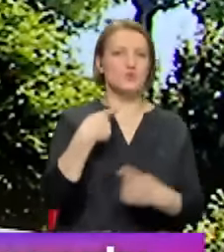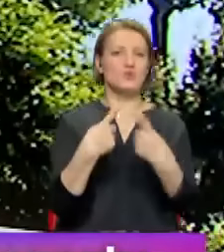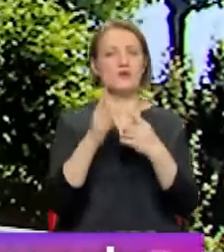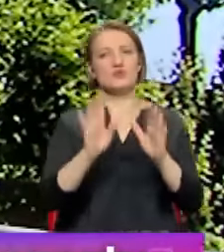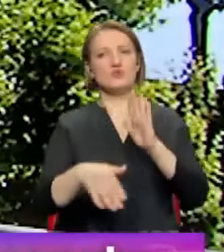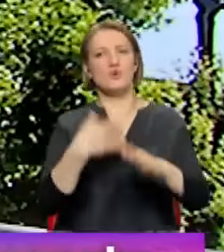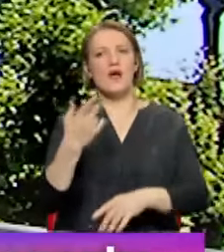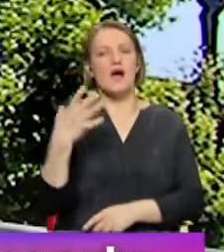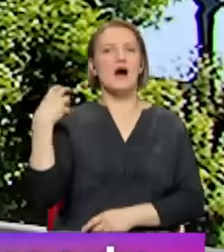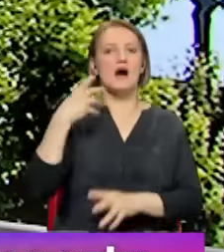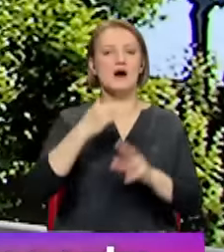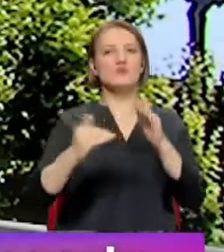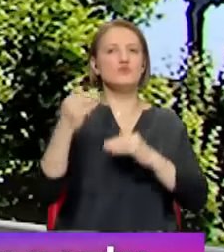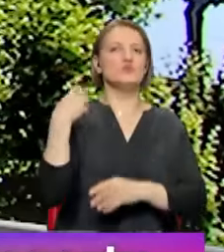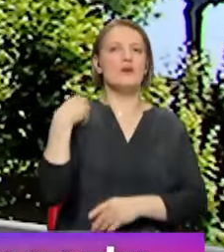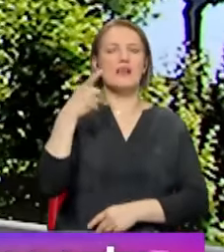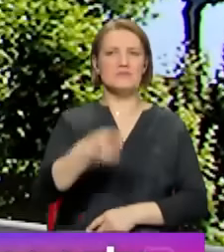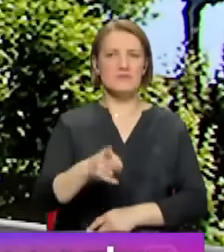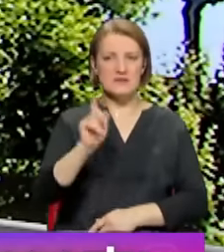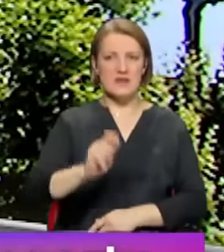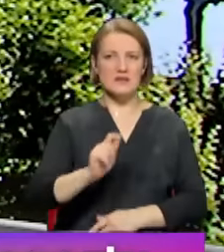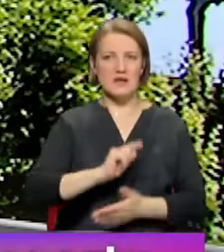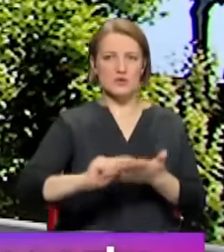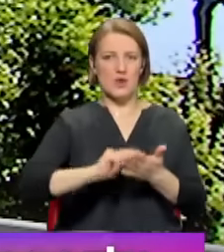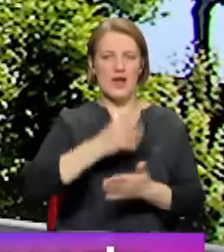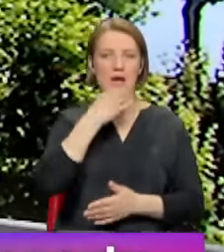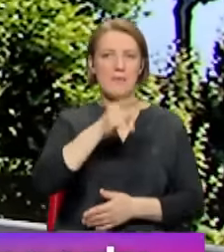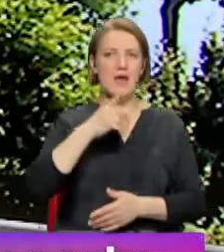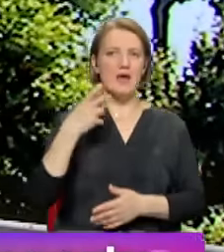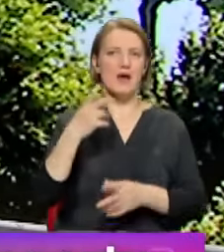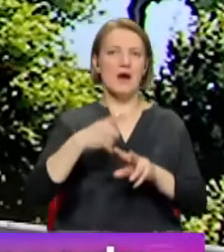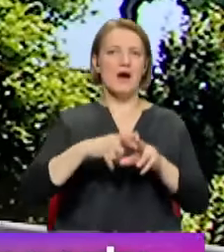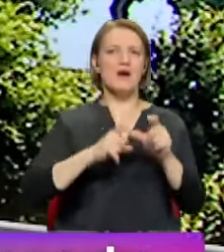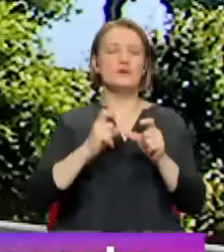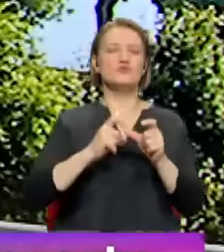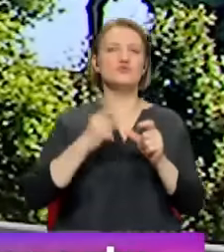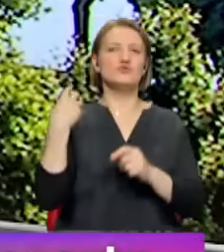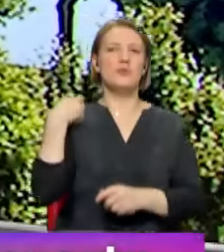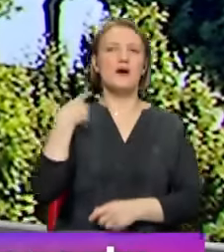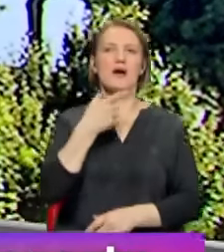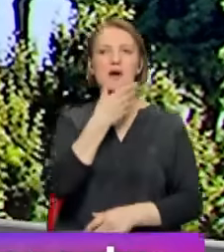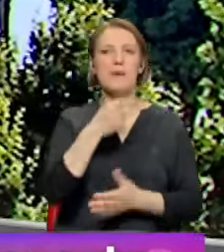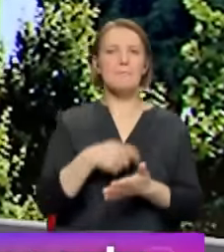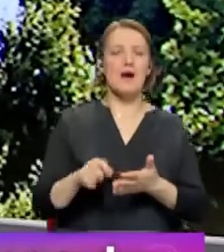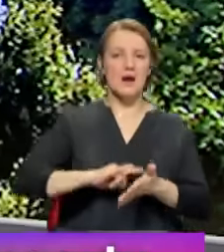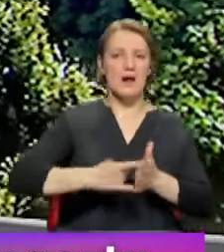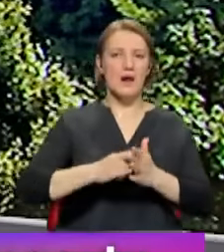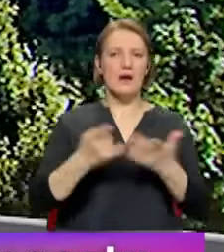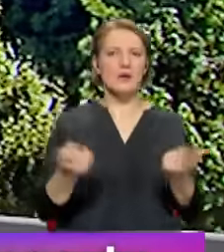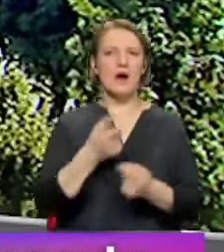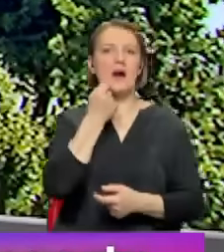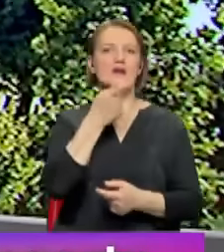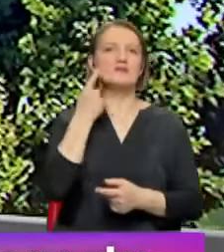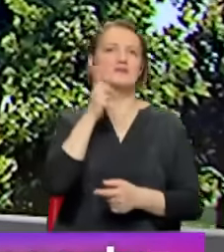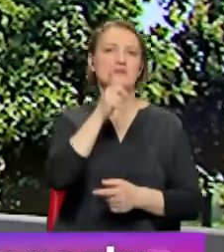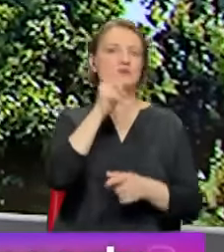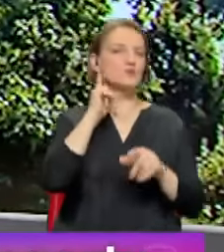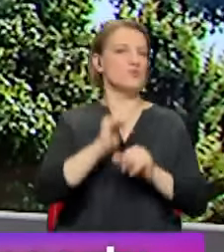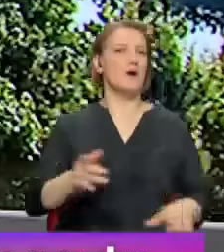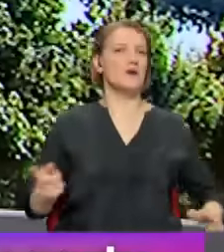Sonra astsubaylarımız yazıyor. Emekli astsubaylar en düşük emekli maaşlarıyla geçinmeye çalışıyor. Ankara'da seslerini duyurmaya